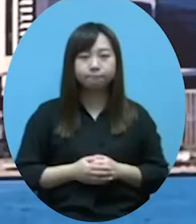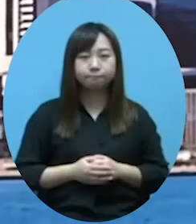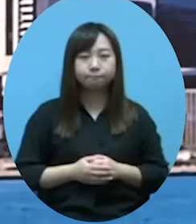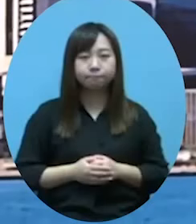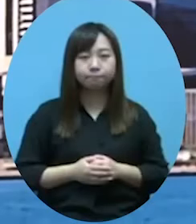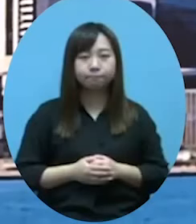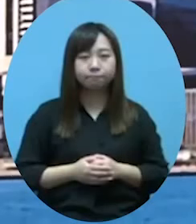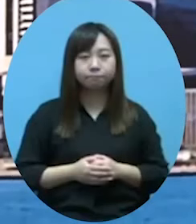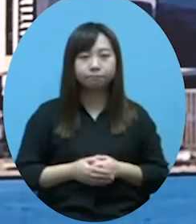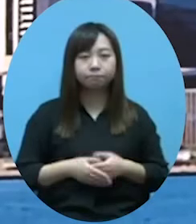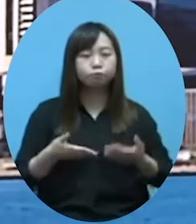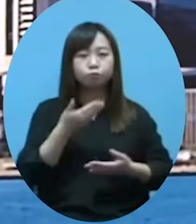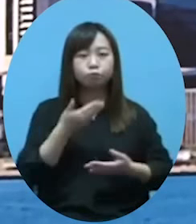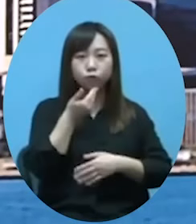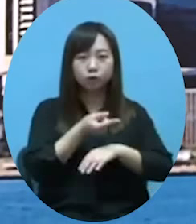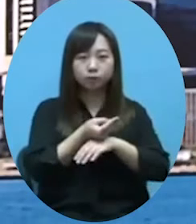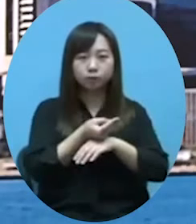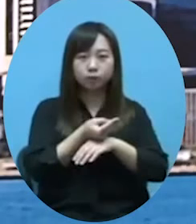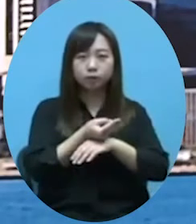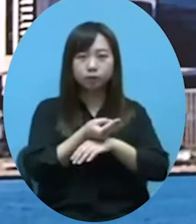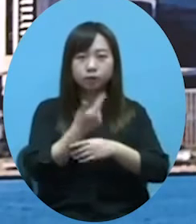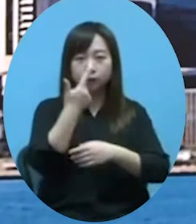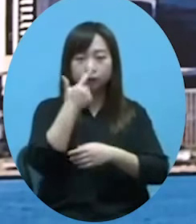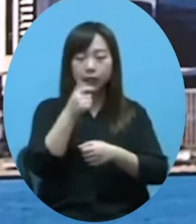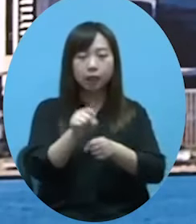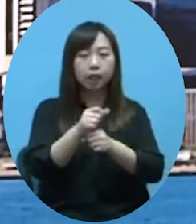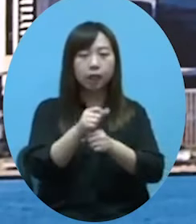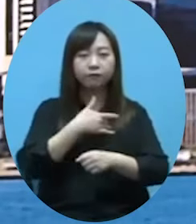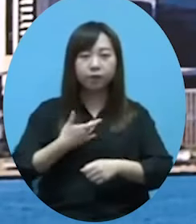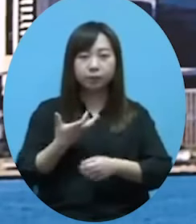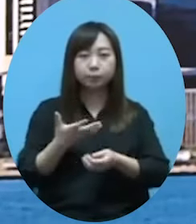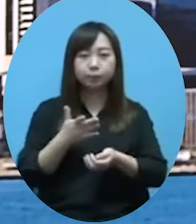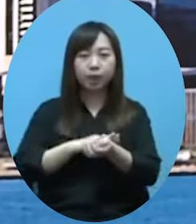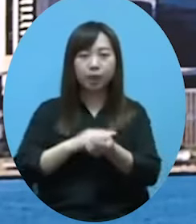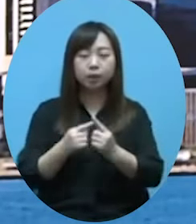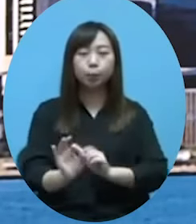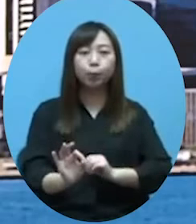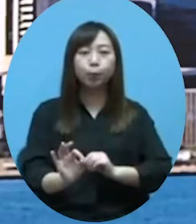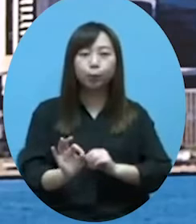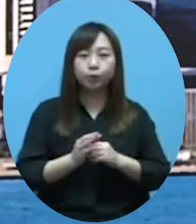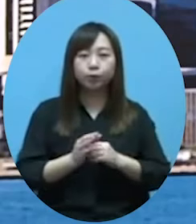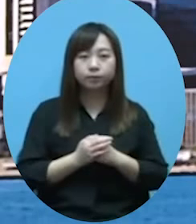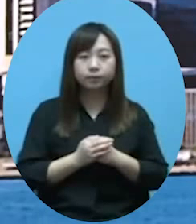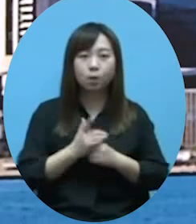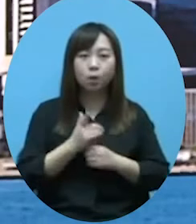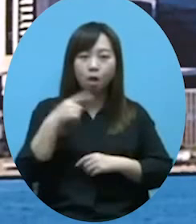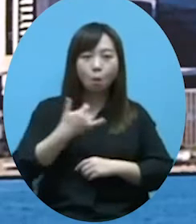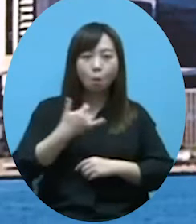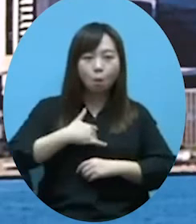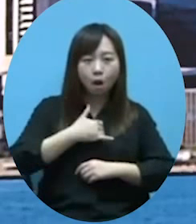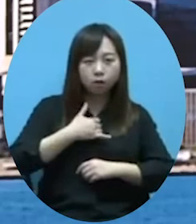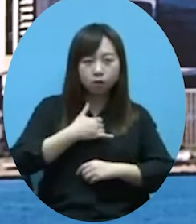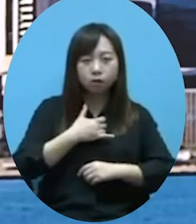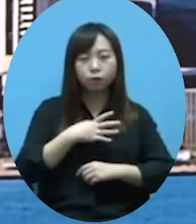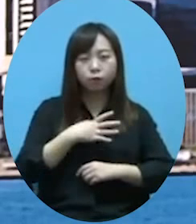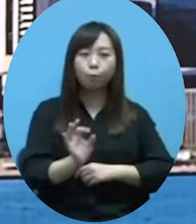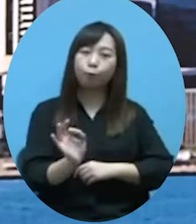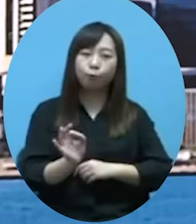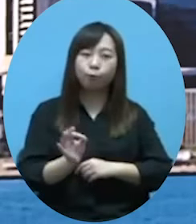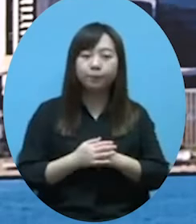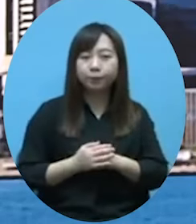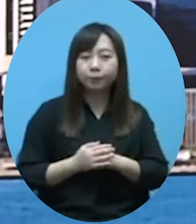我們今早暫時未有新個個案都沒有懷疑個案我們